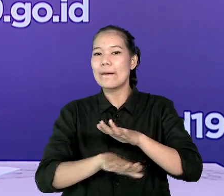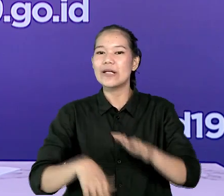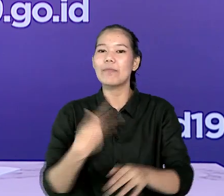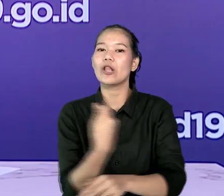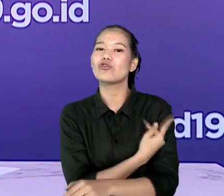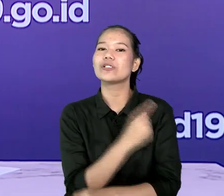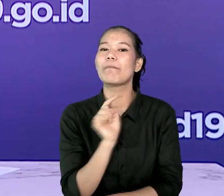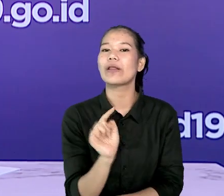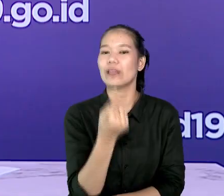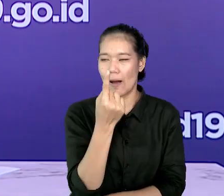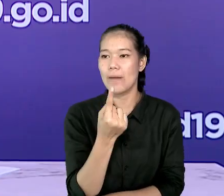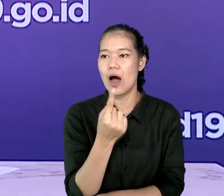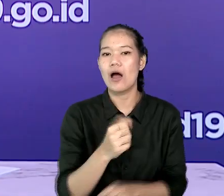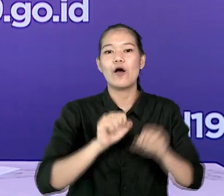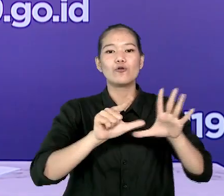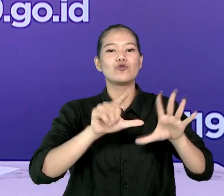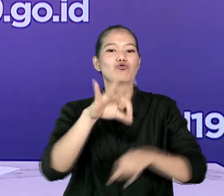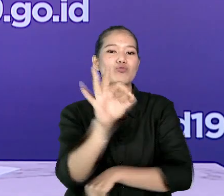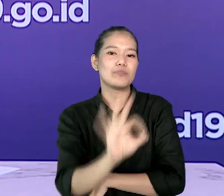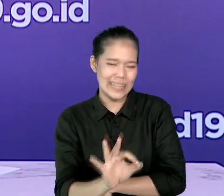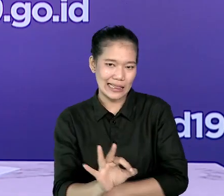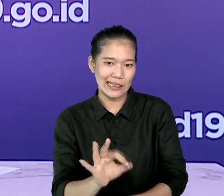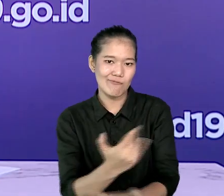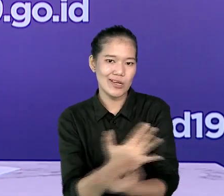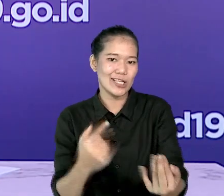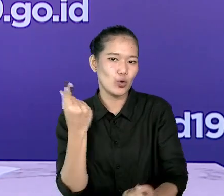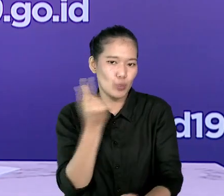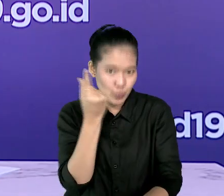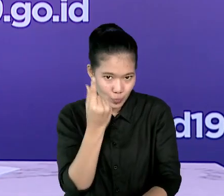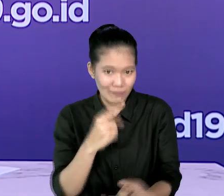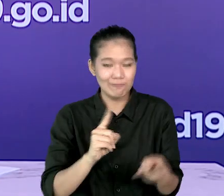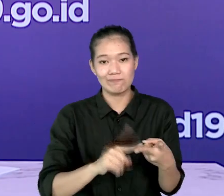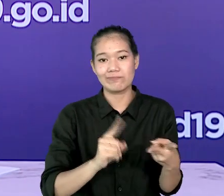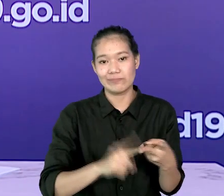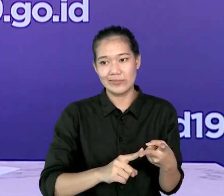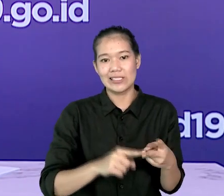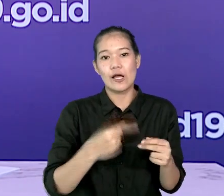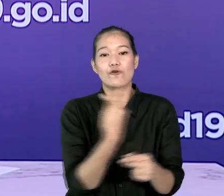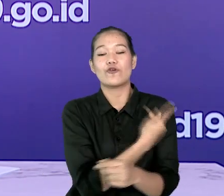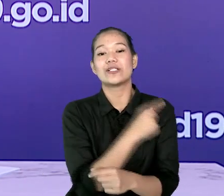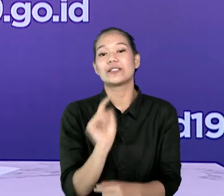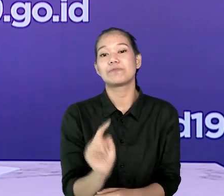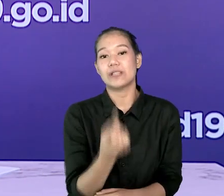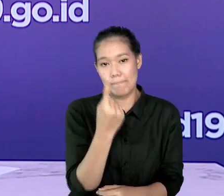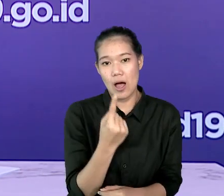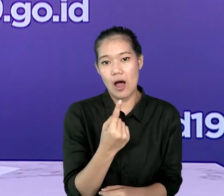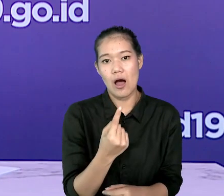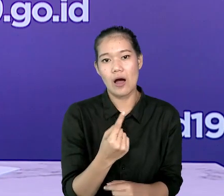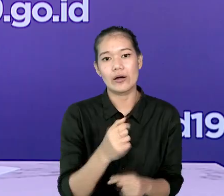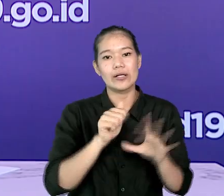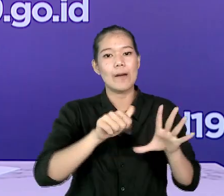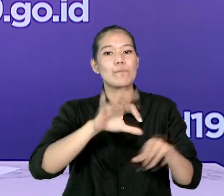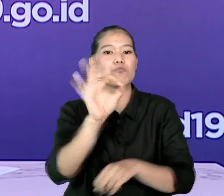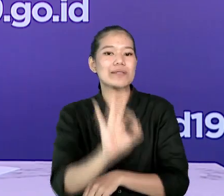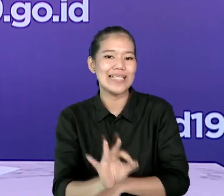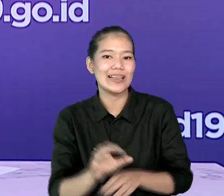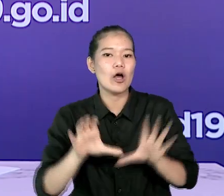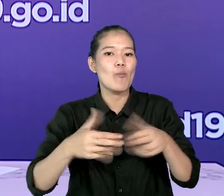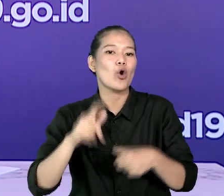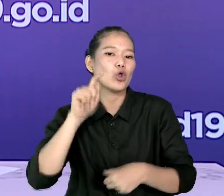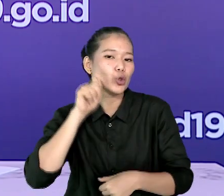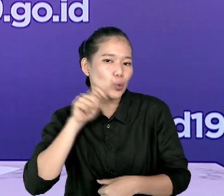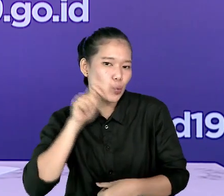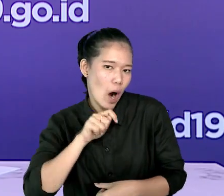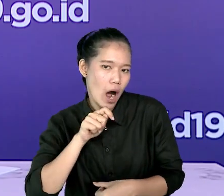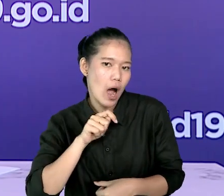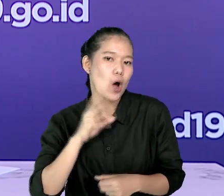dosis 1 kepada 70% penduduk secara umum, dan dosis 1 kepada 60% penduduk